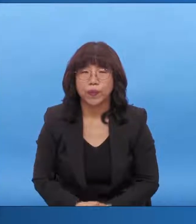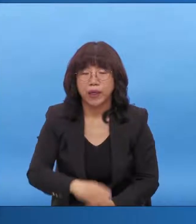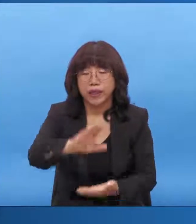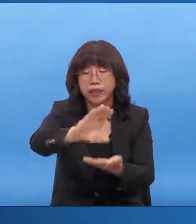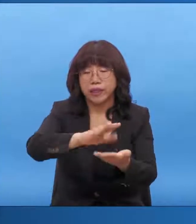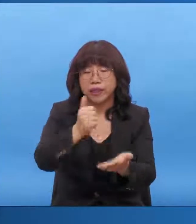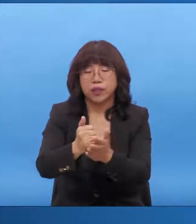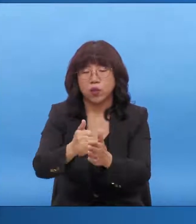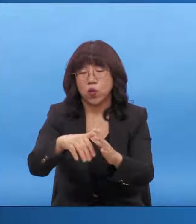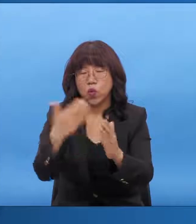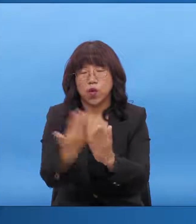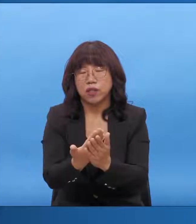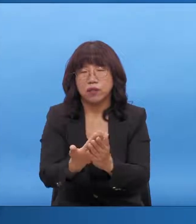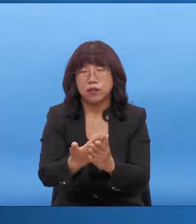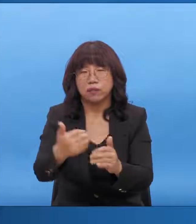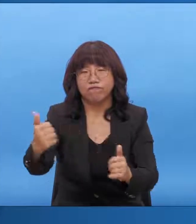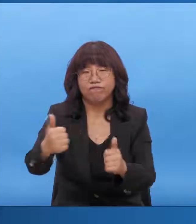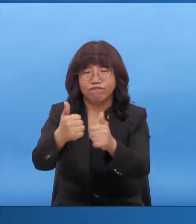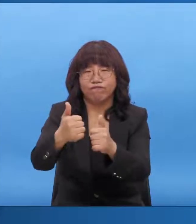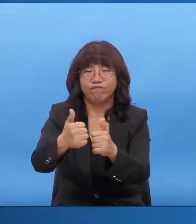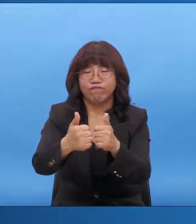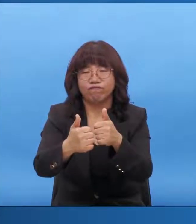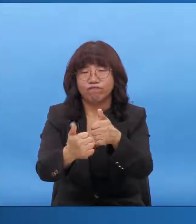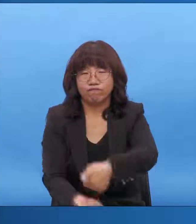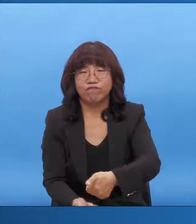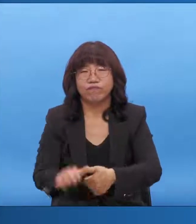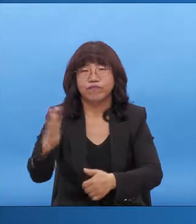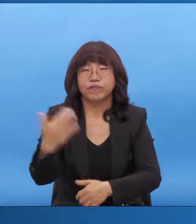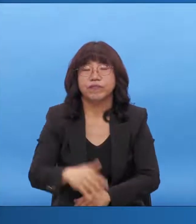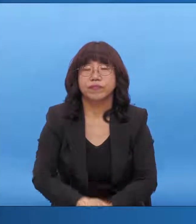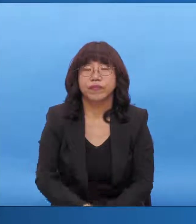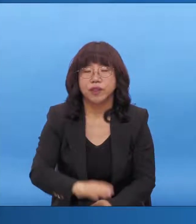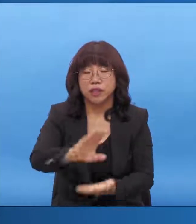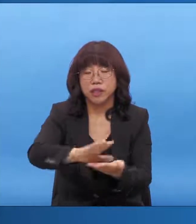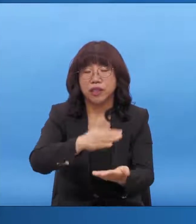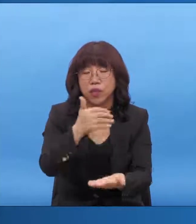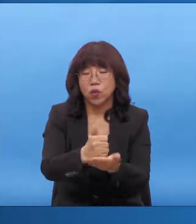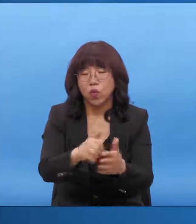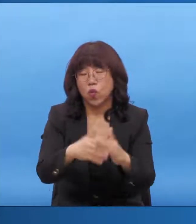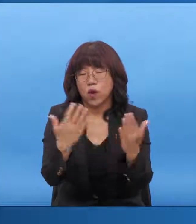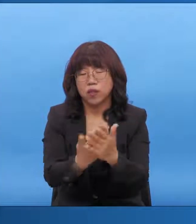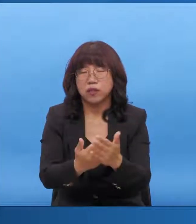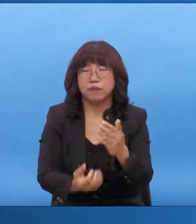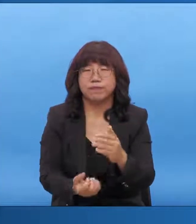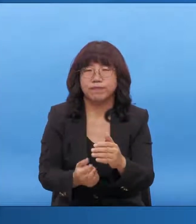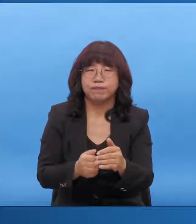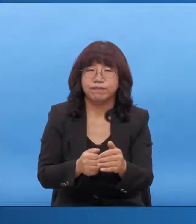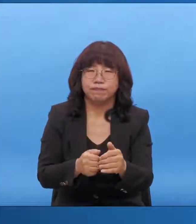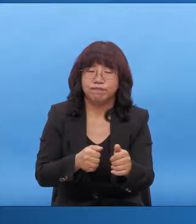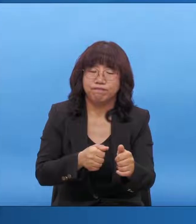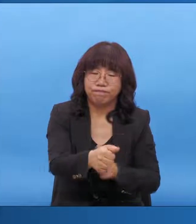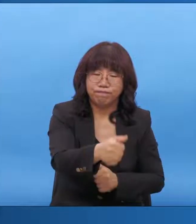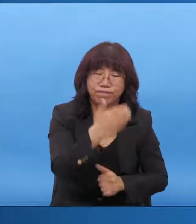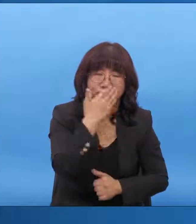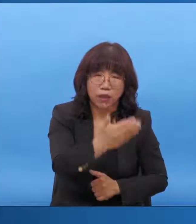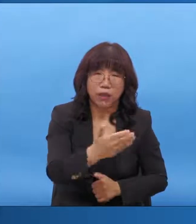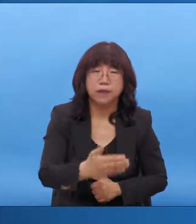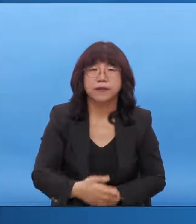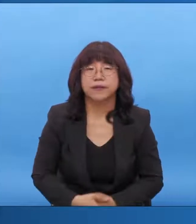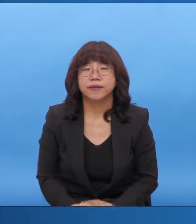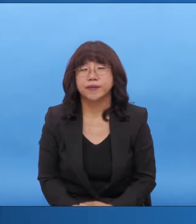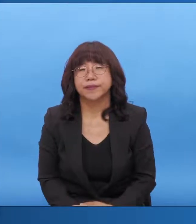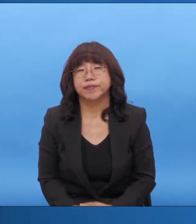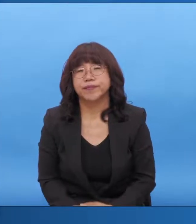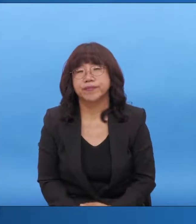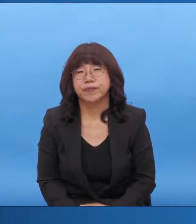못 이깁니다. They cannot overcome Christ. 다른 거는 전혀 두려워하지 않습니다. 그리스도만 못 이기기 때문에 여러분들 그 언약 가지고 내가 이 시대에 재앙